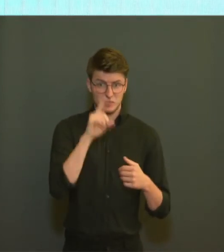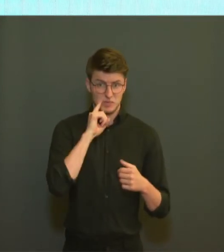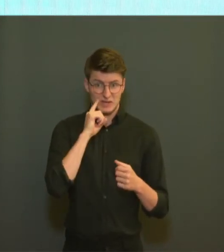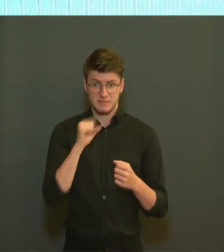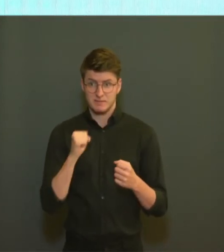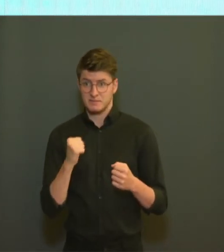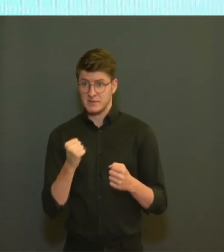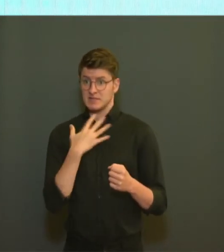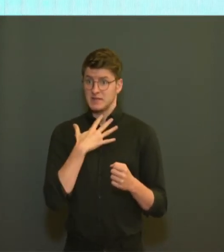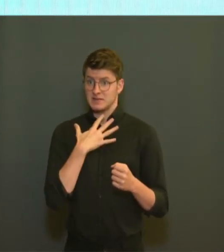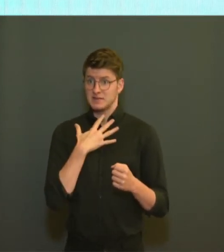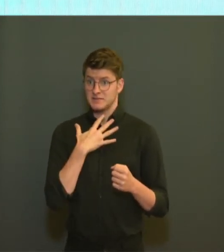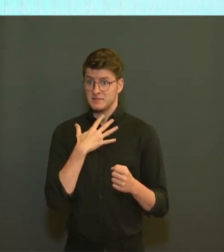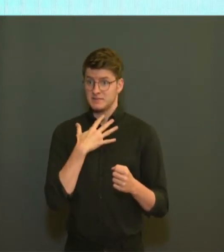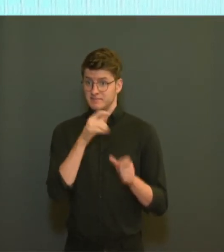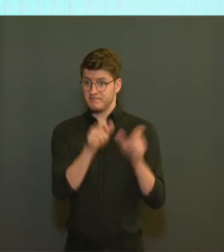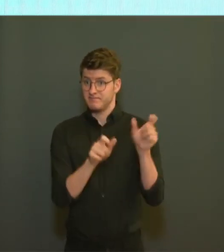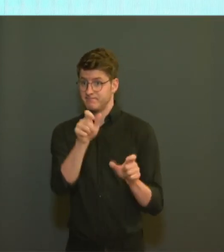gereisd hebben.